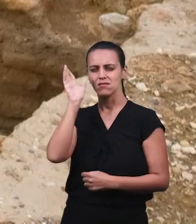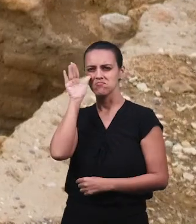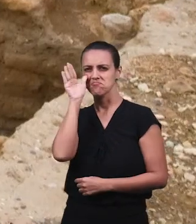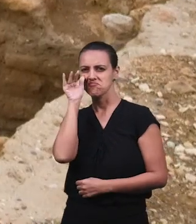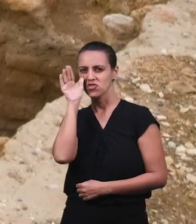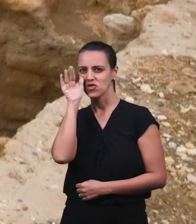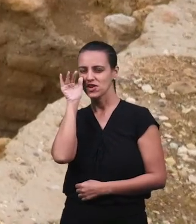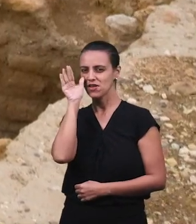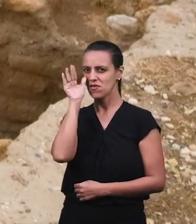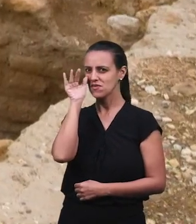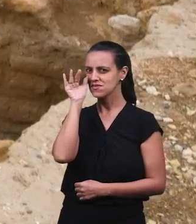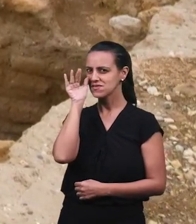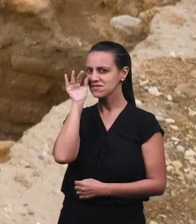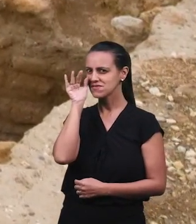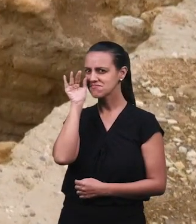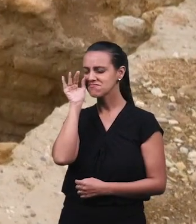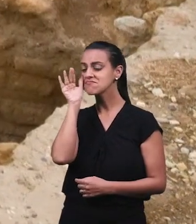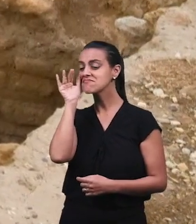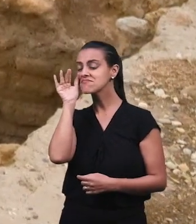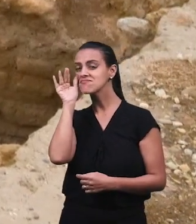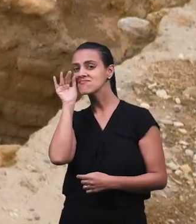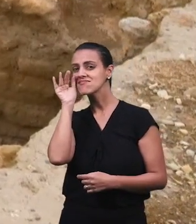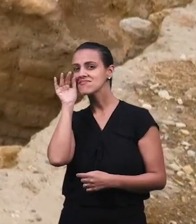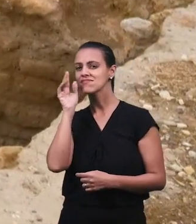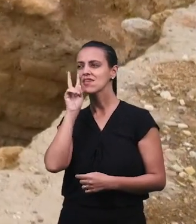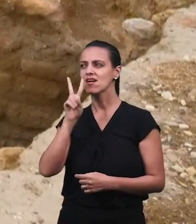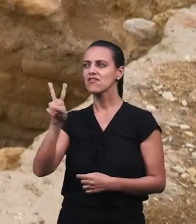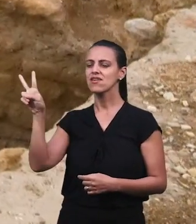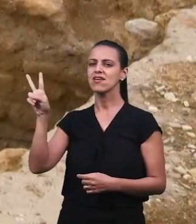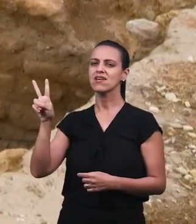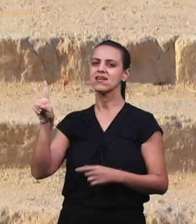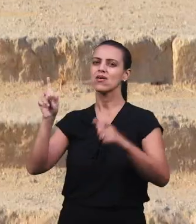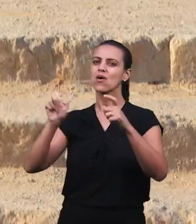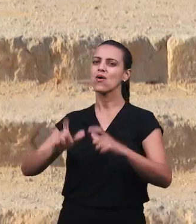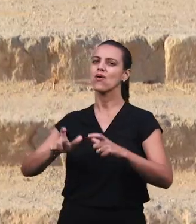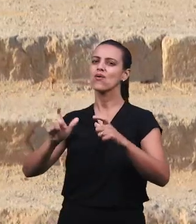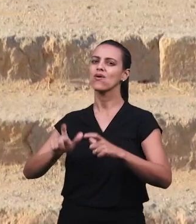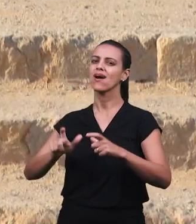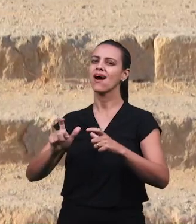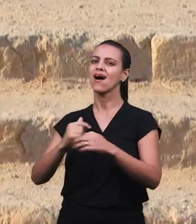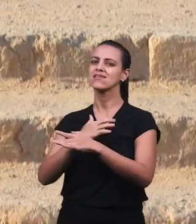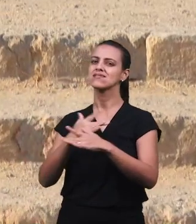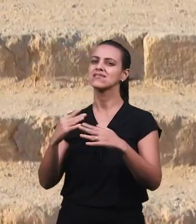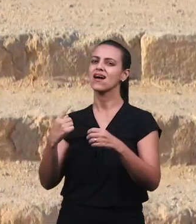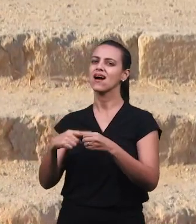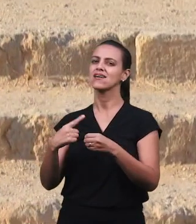avec Jésus. Voici les ruines qu'on voit, les images des ruines de Jéricho,